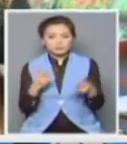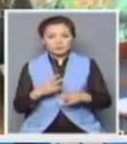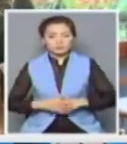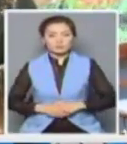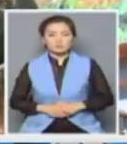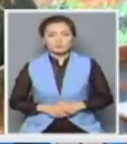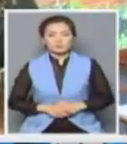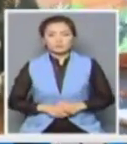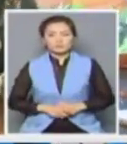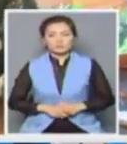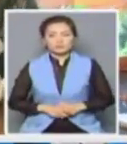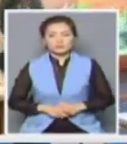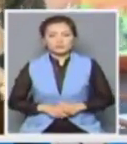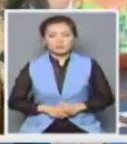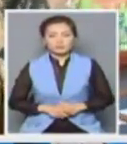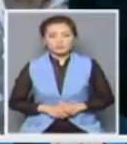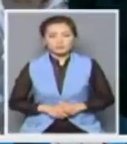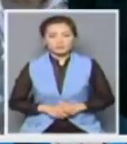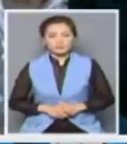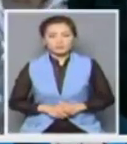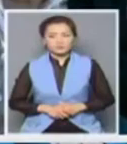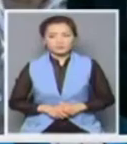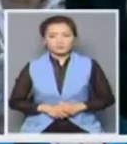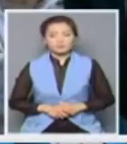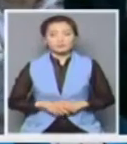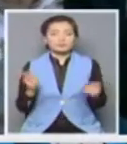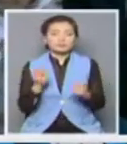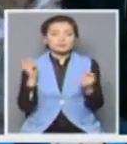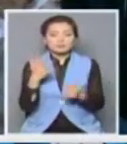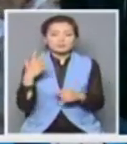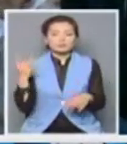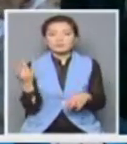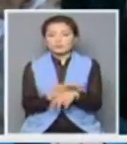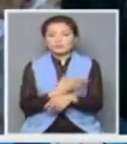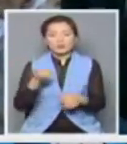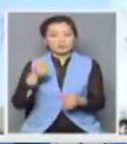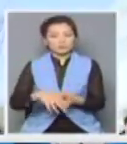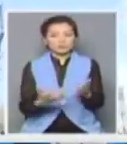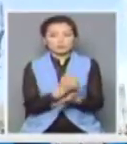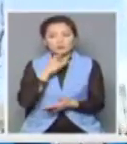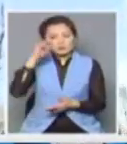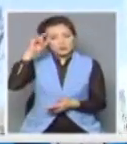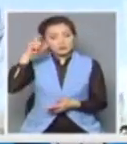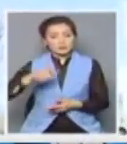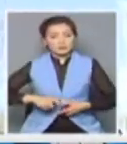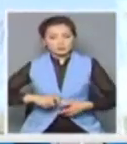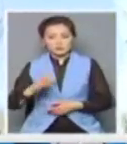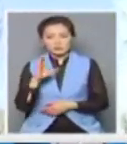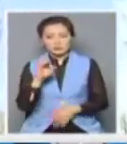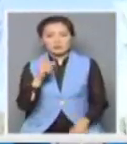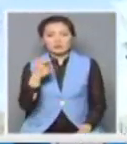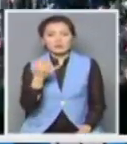ойлау мақсатында осы туында шыққан. Торқалы тойға 5 рет әлем рекордын жаңартқан қазақстандық спортшы